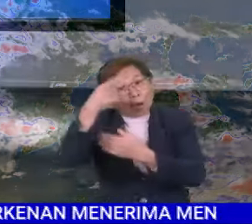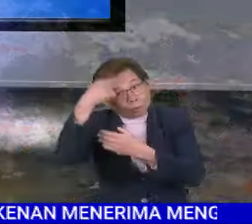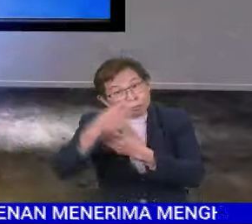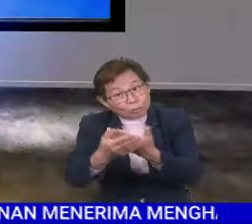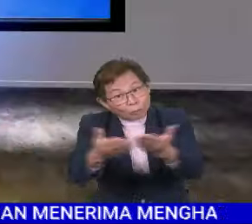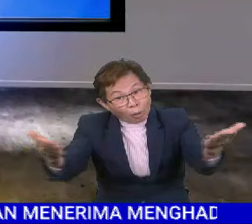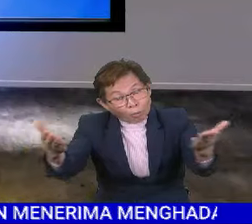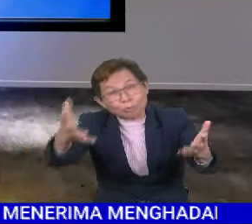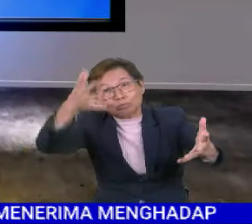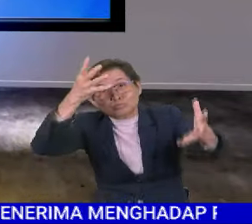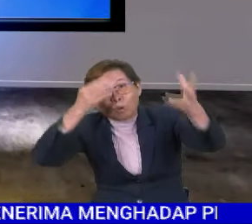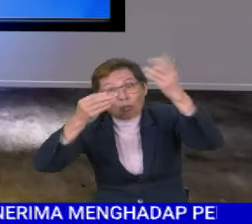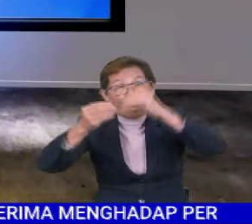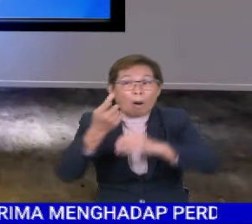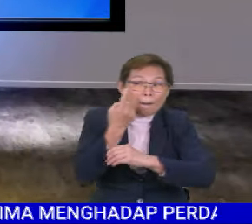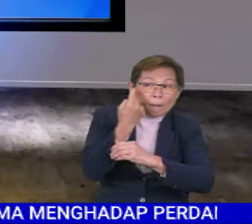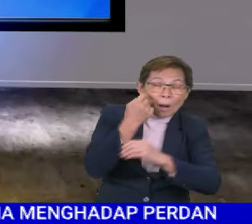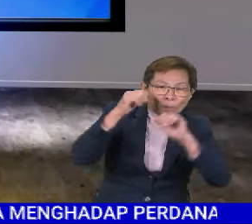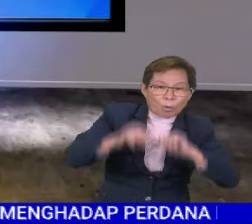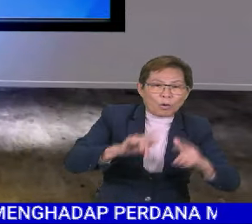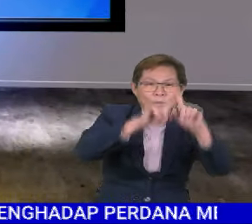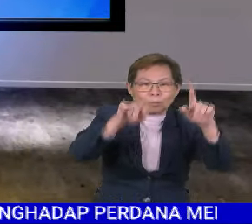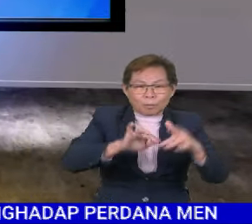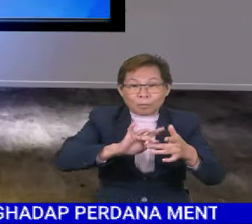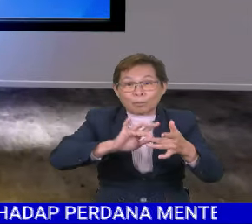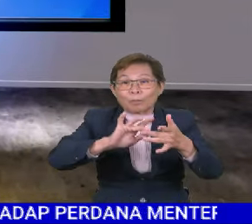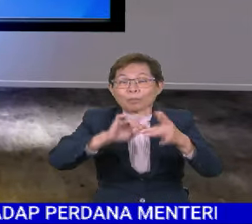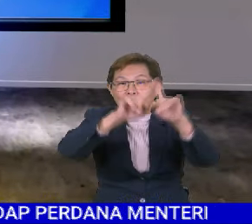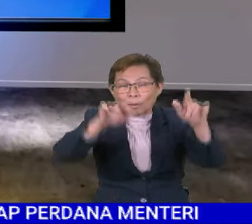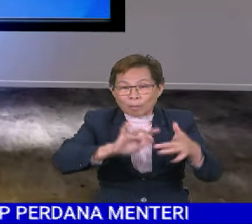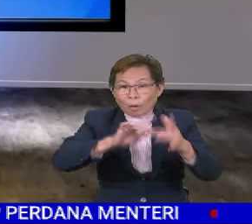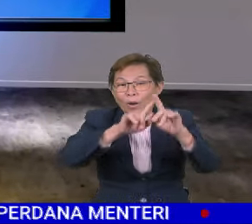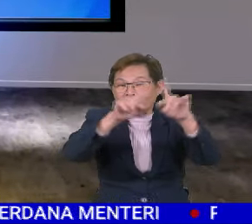untuk mendapatkan informasi yang lebih terkini, anda boleh layari laman sesawang kami di